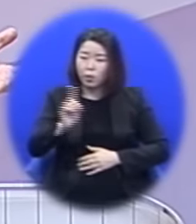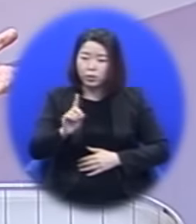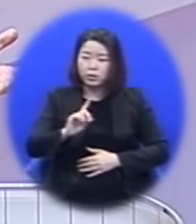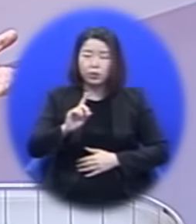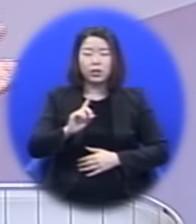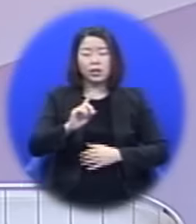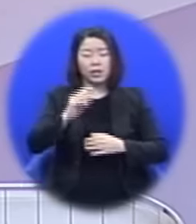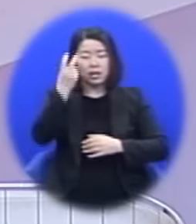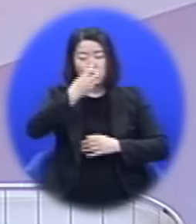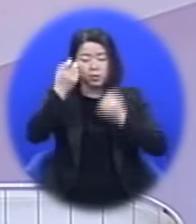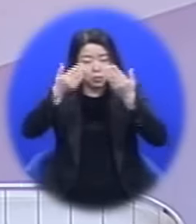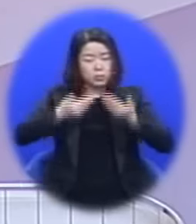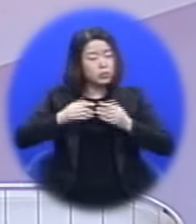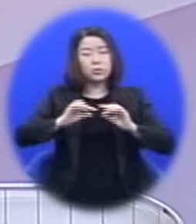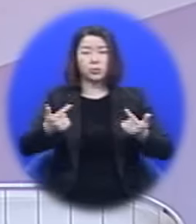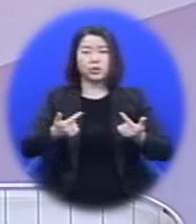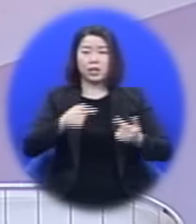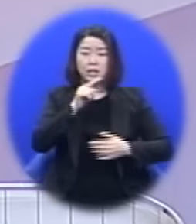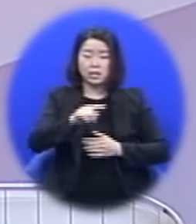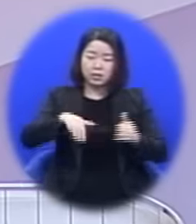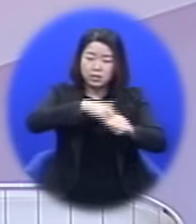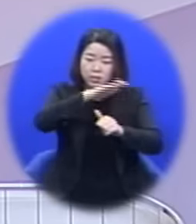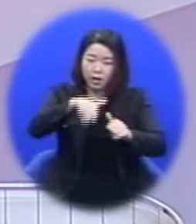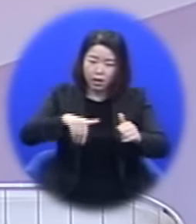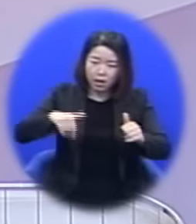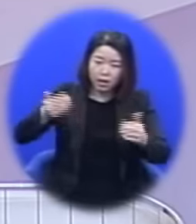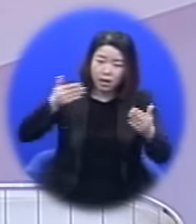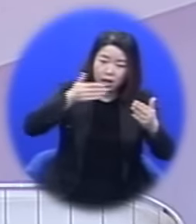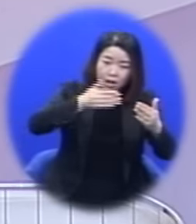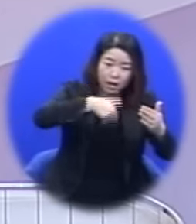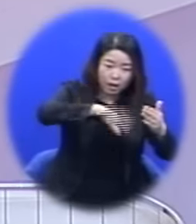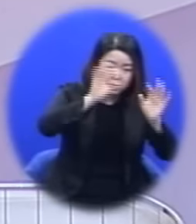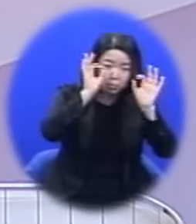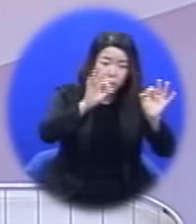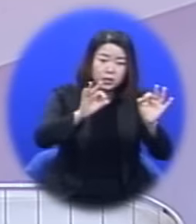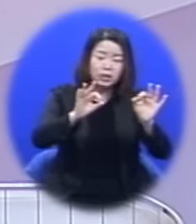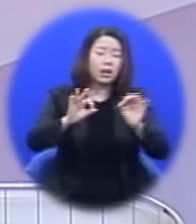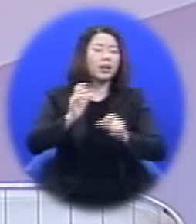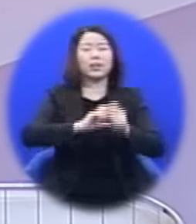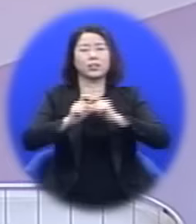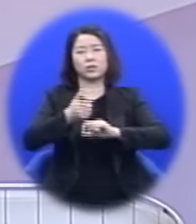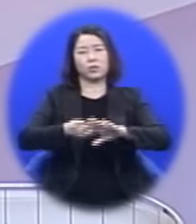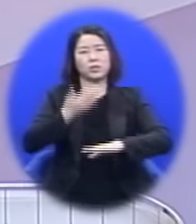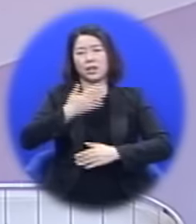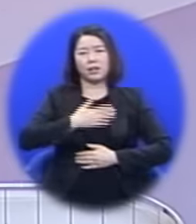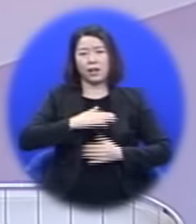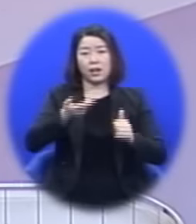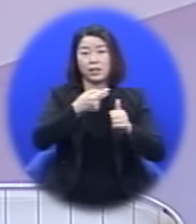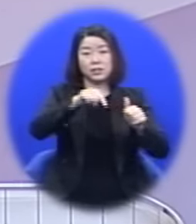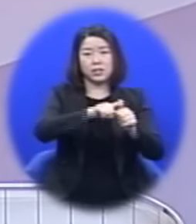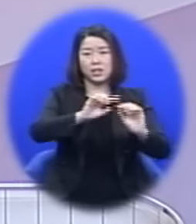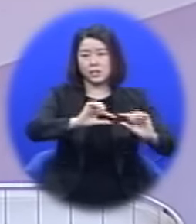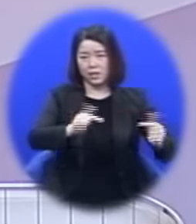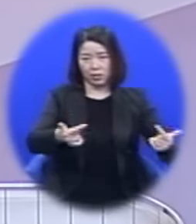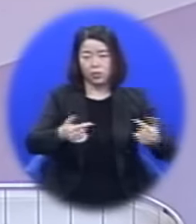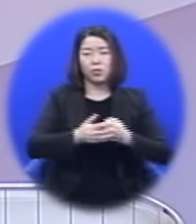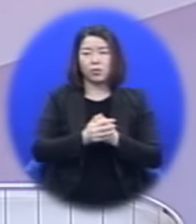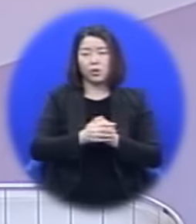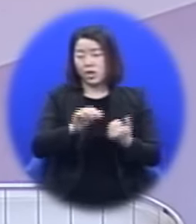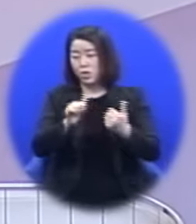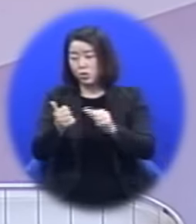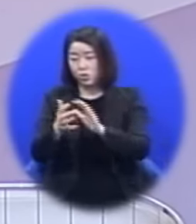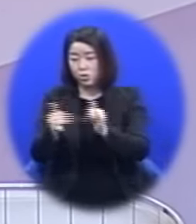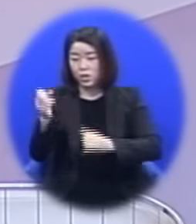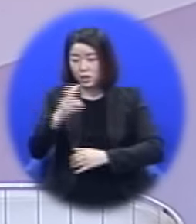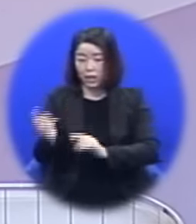없어요. 이런 상황까지 몰려가 보니까 비로소 더 이상 나를 의지하지 않고 죽은 자를